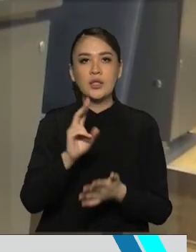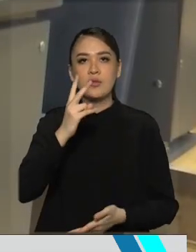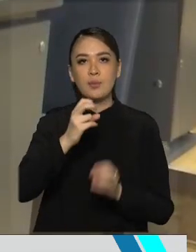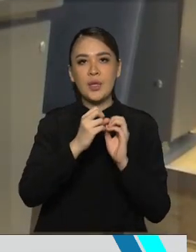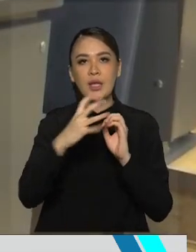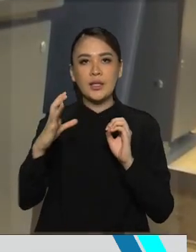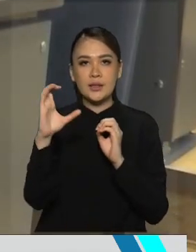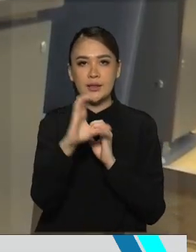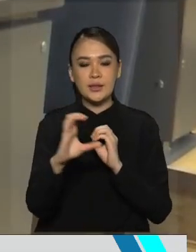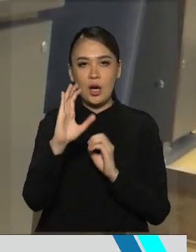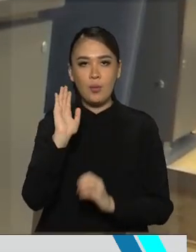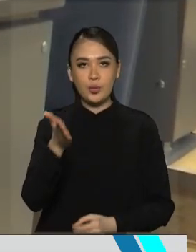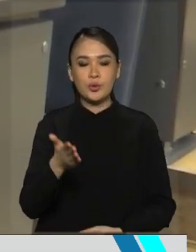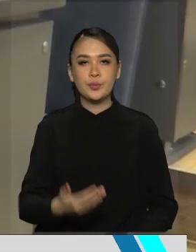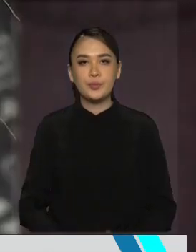15 сентября.